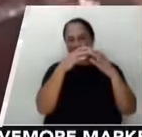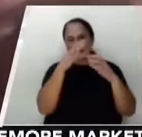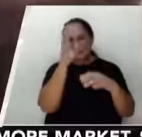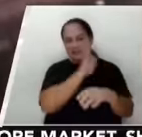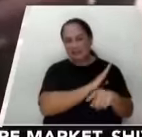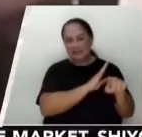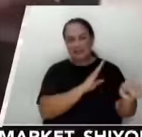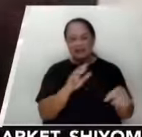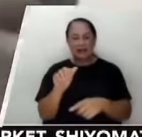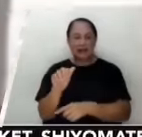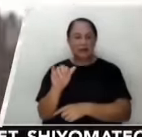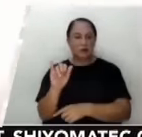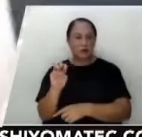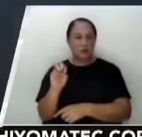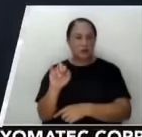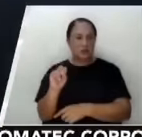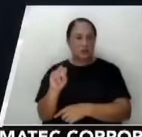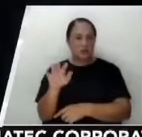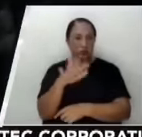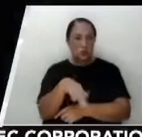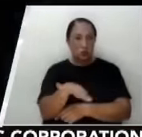Shoal.